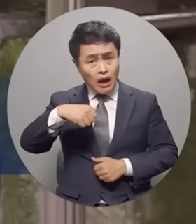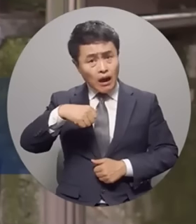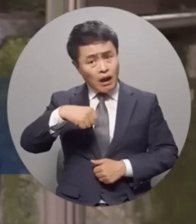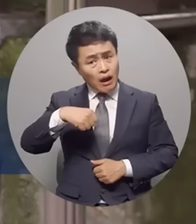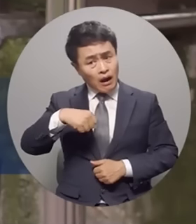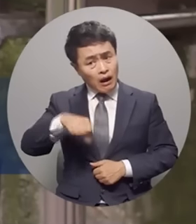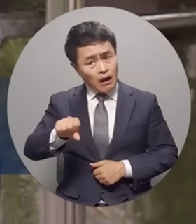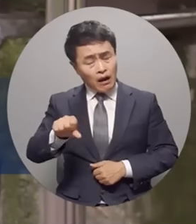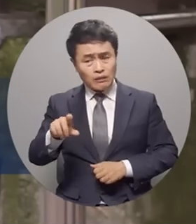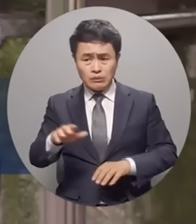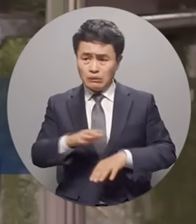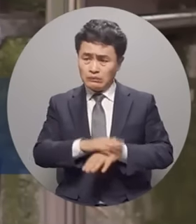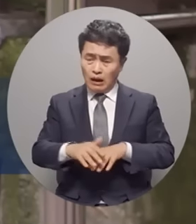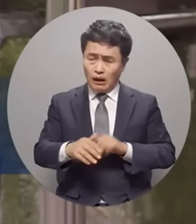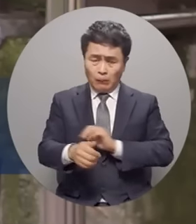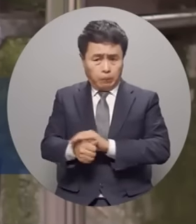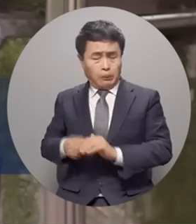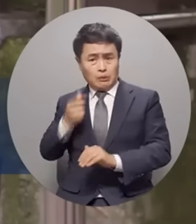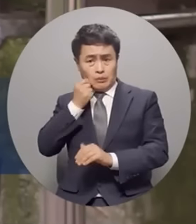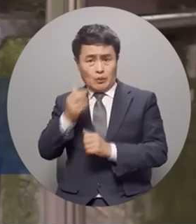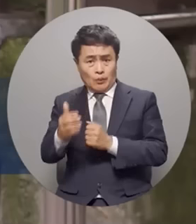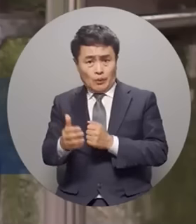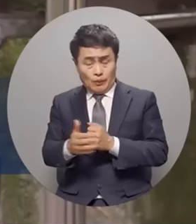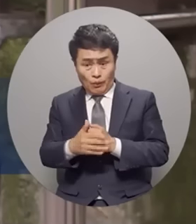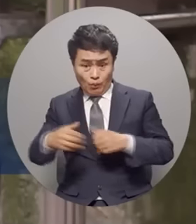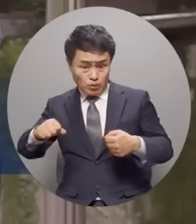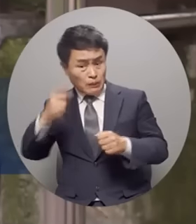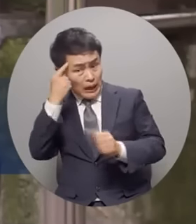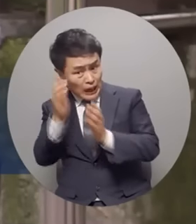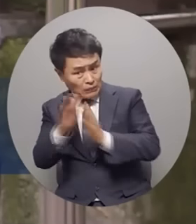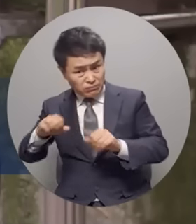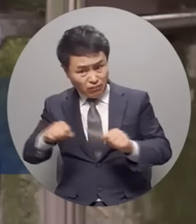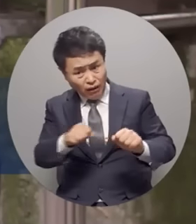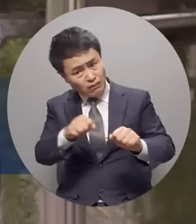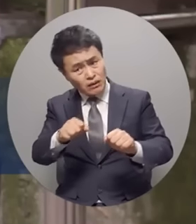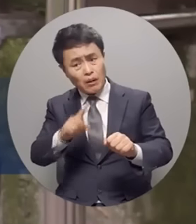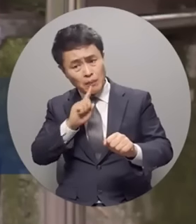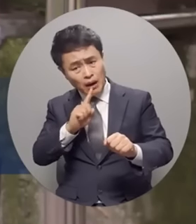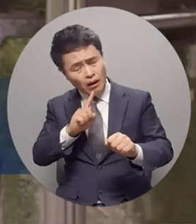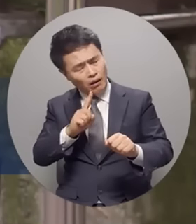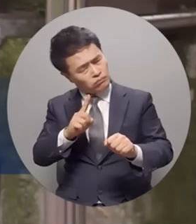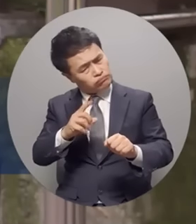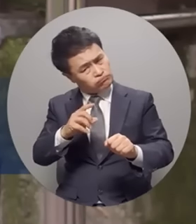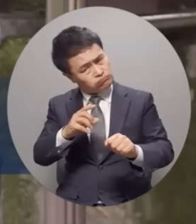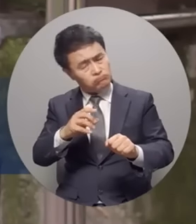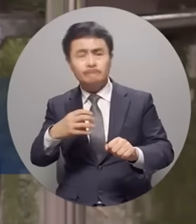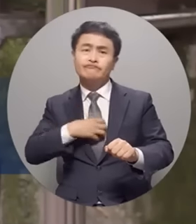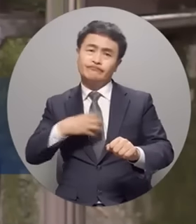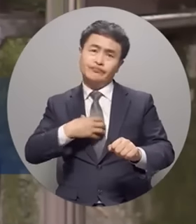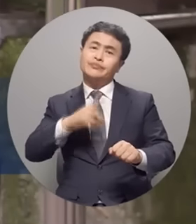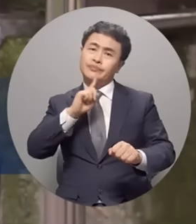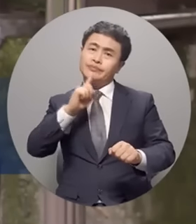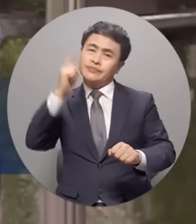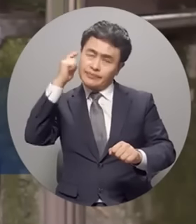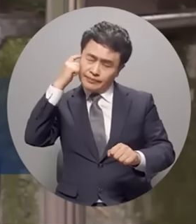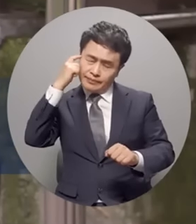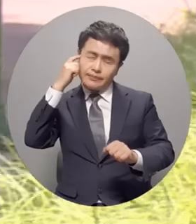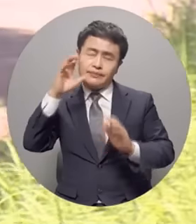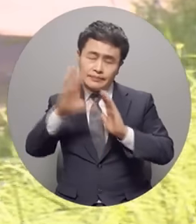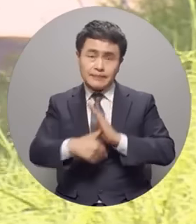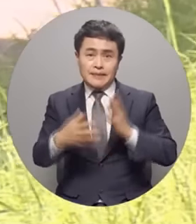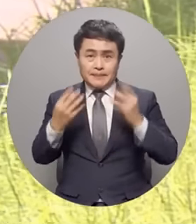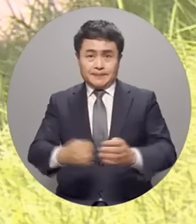아들은 잘 못 피해요. 오토바이 피해 간다 하지만은 좀 그 위험하다고 생각할 때가 많이 있었습니다.